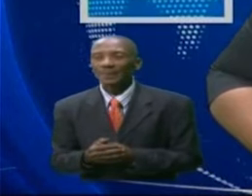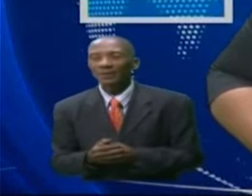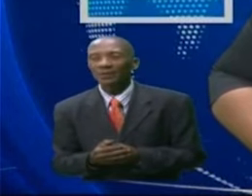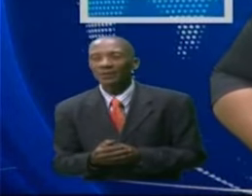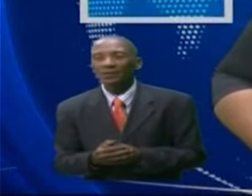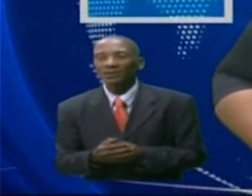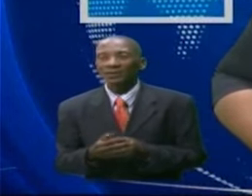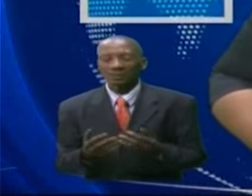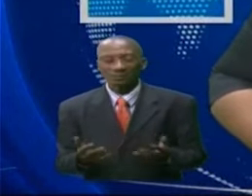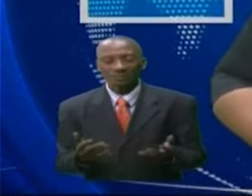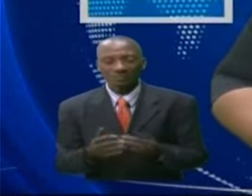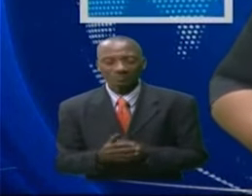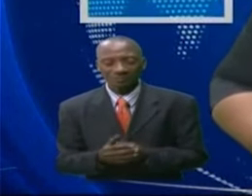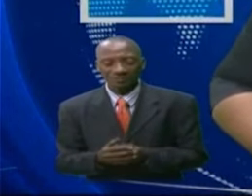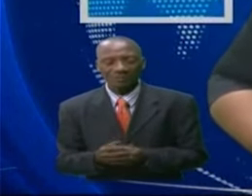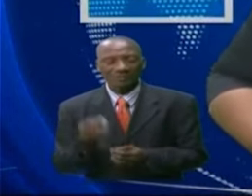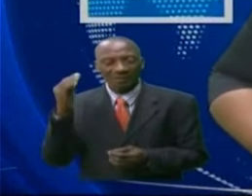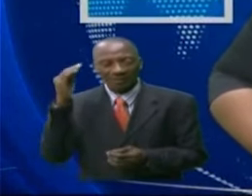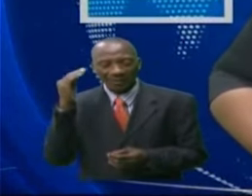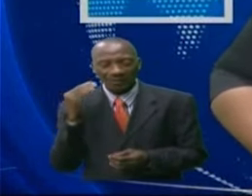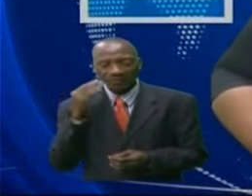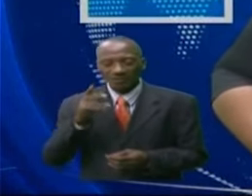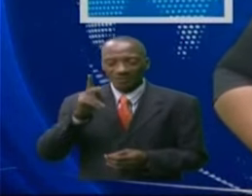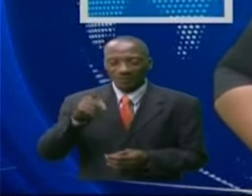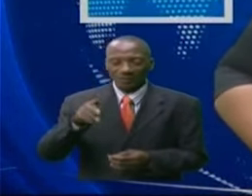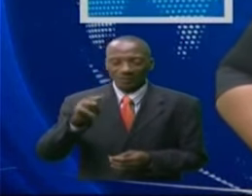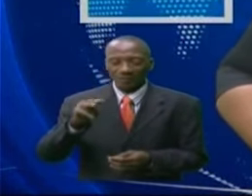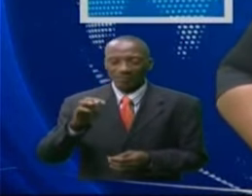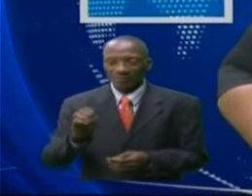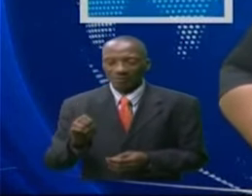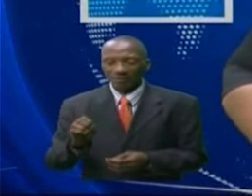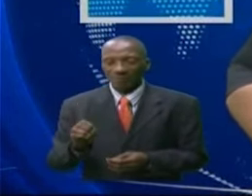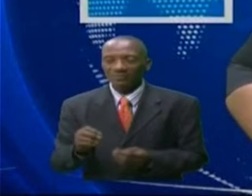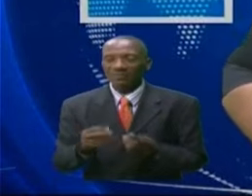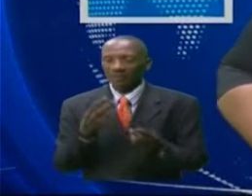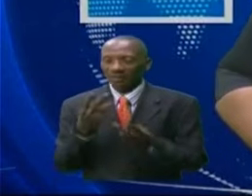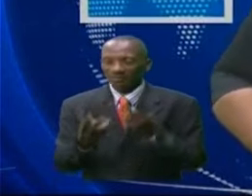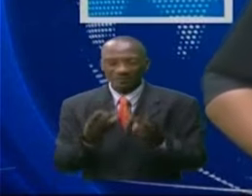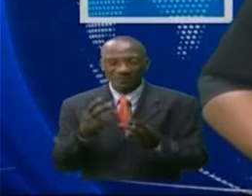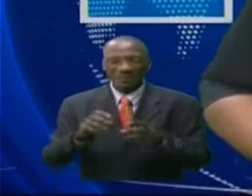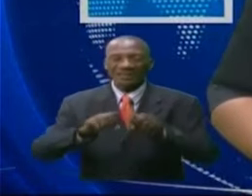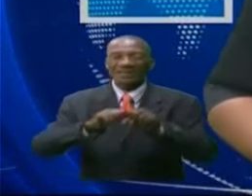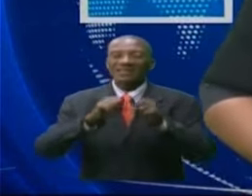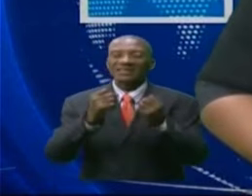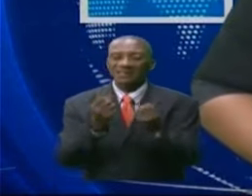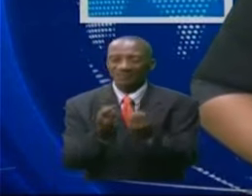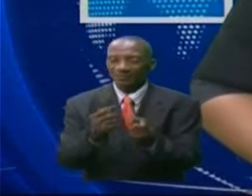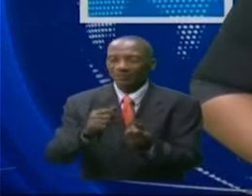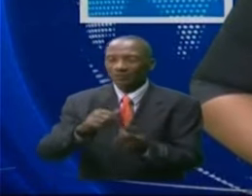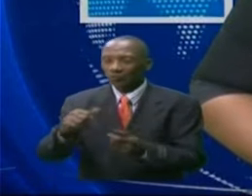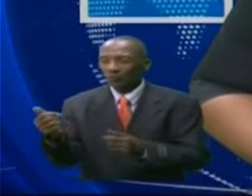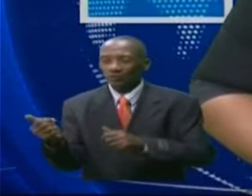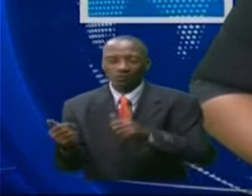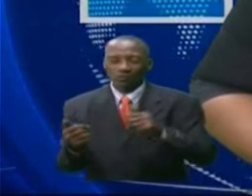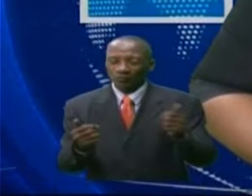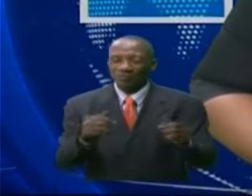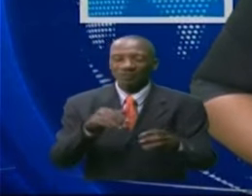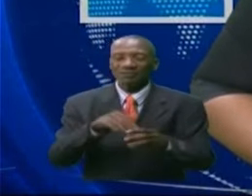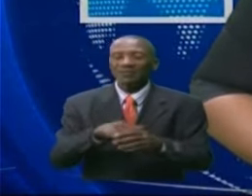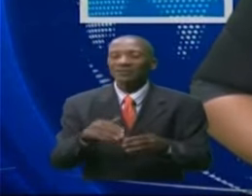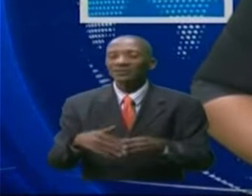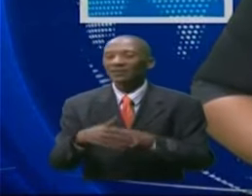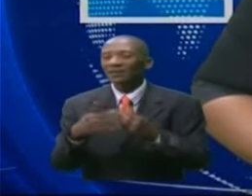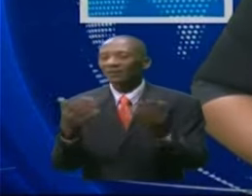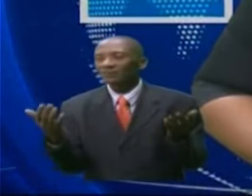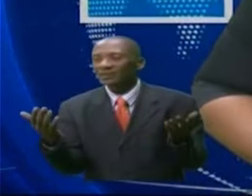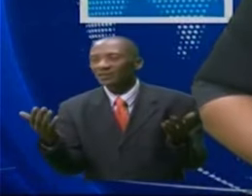sommes allés à Goma, où le ministre des PME a visité des entreprises qui ont été subventionnées par l'État. Et maintenant, il y a ce nouveau